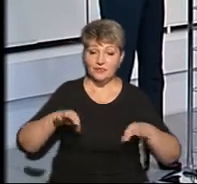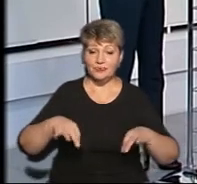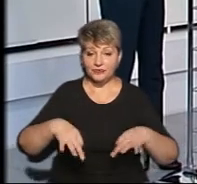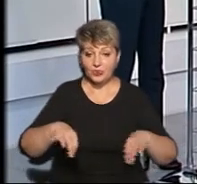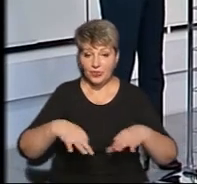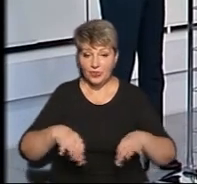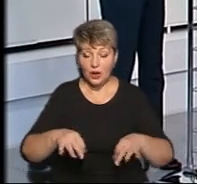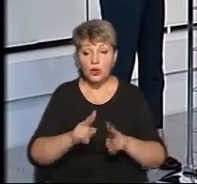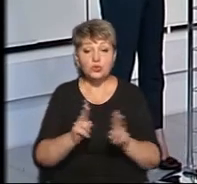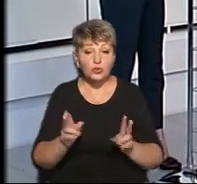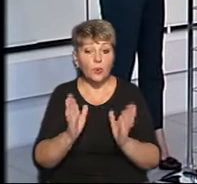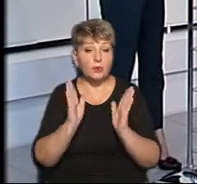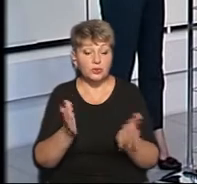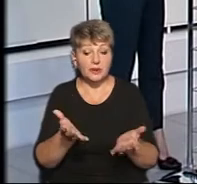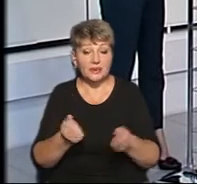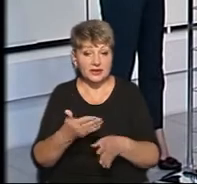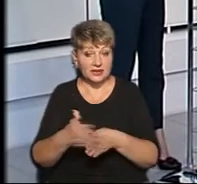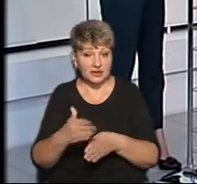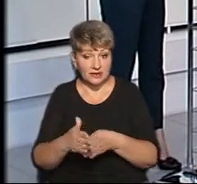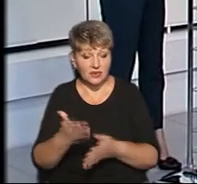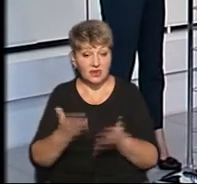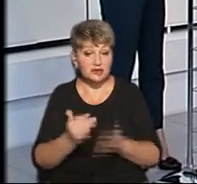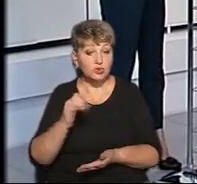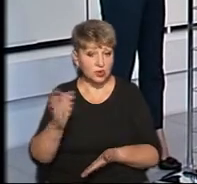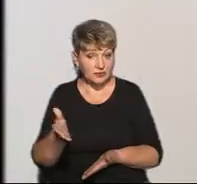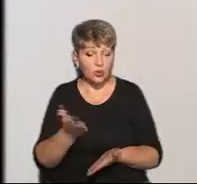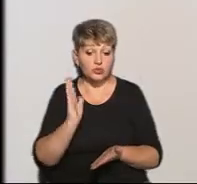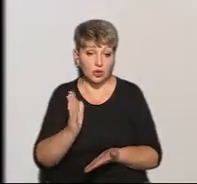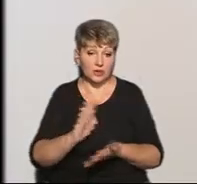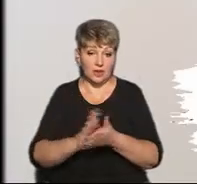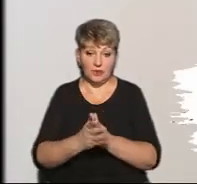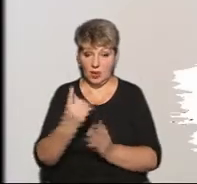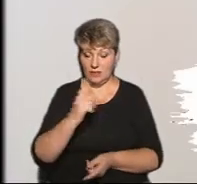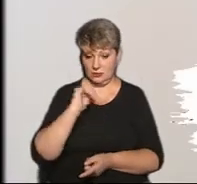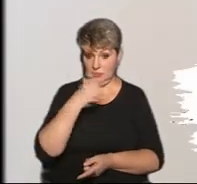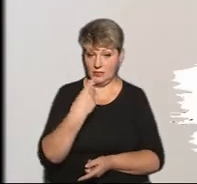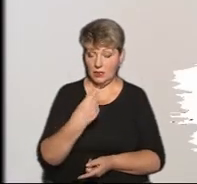колясками? Хто буде брати кредити, якщо у нього договір на рік?